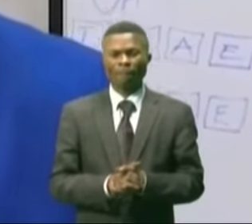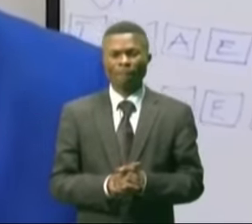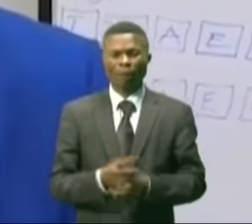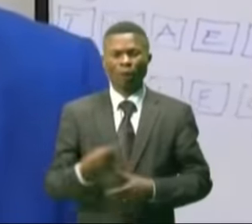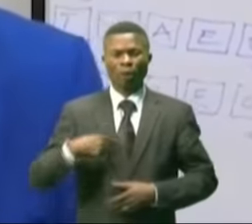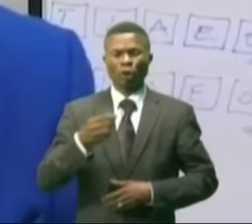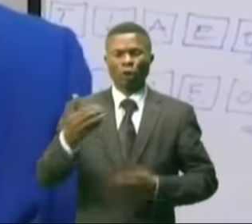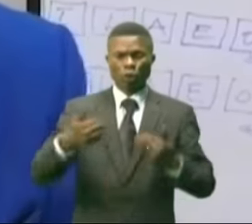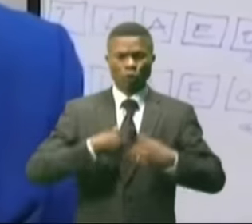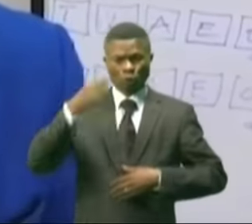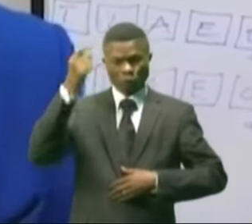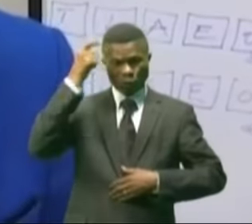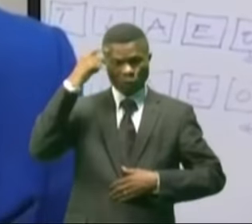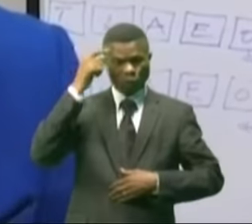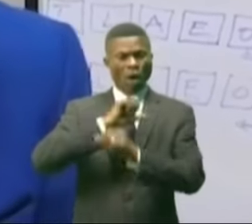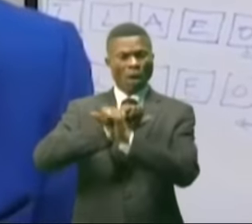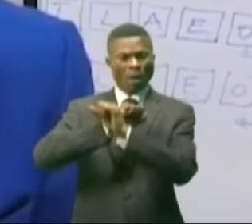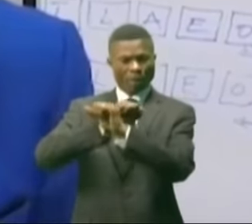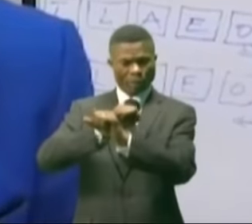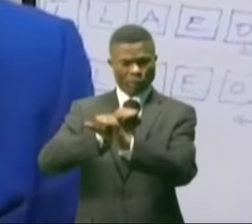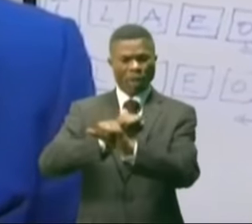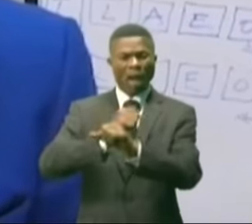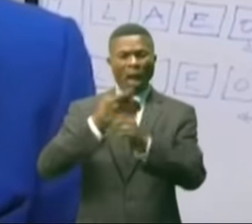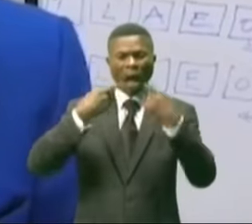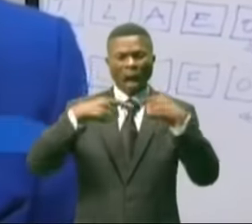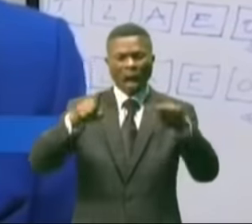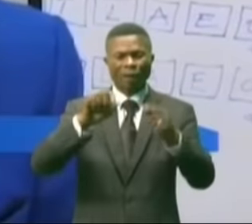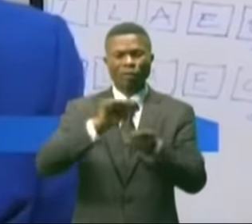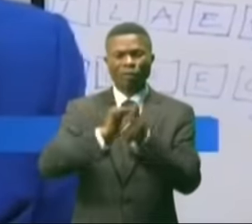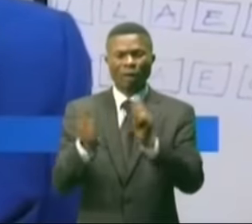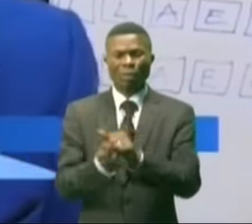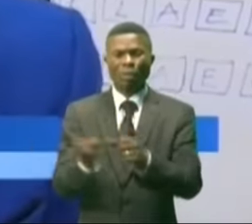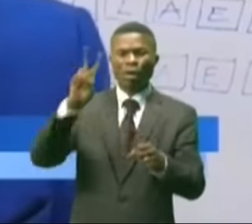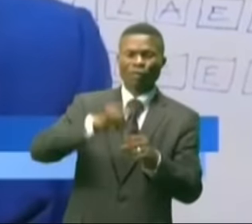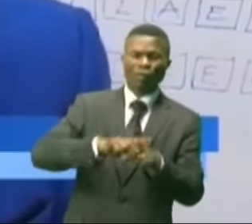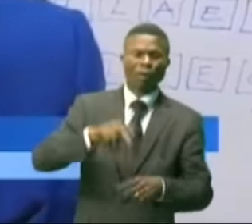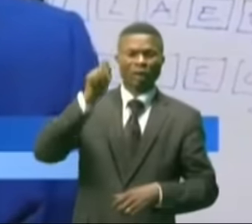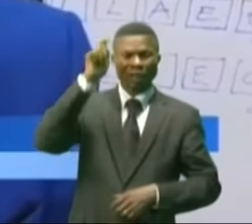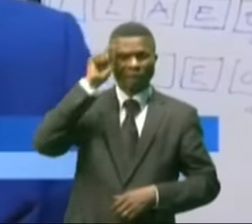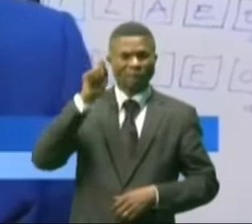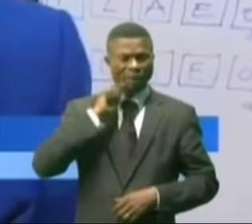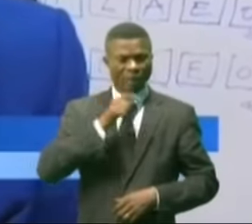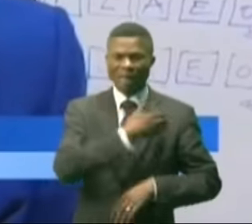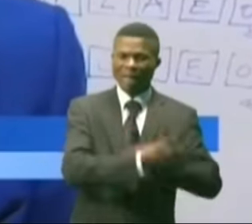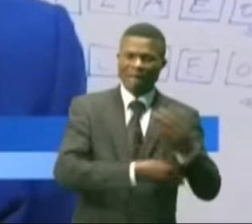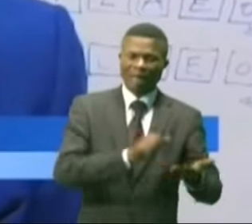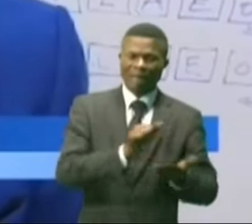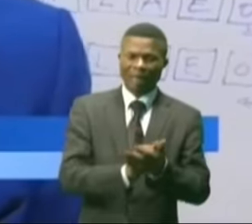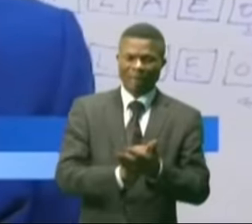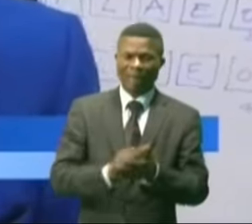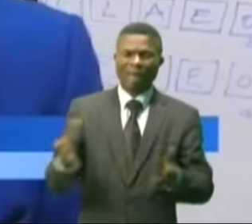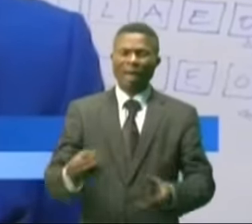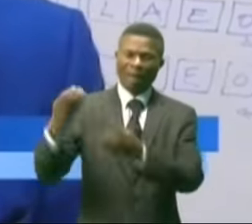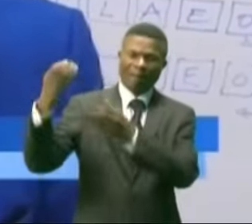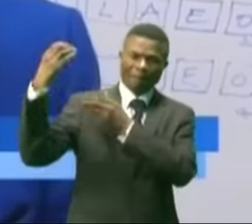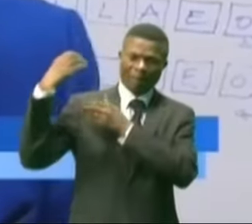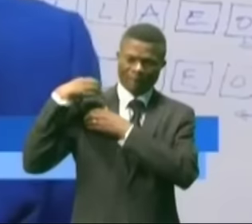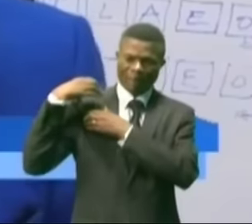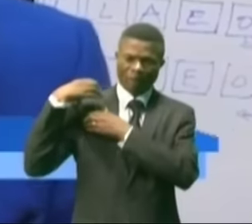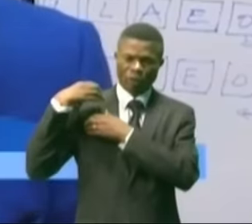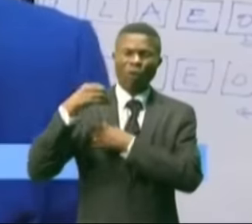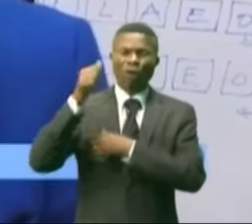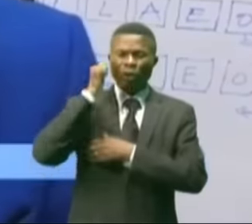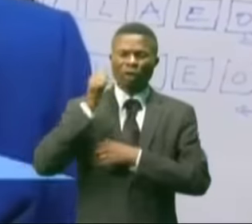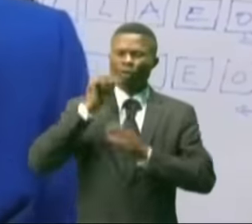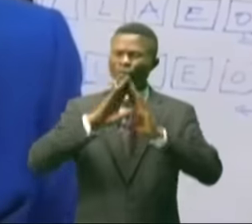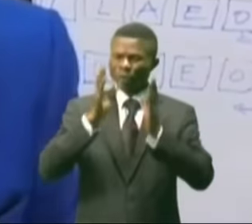de pouvoir prévenir les cas de violences sexuelles et de prendre aussi en charge médicalement tout